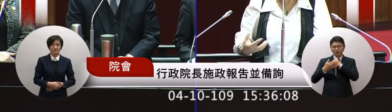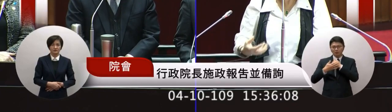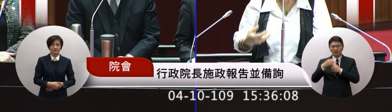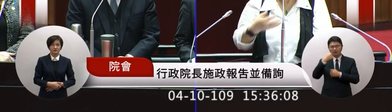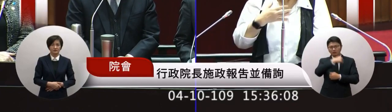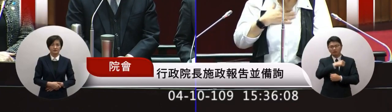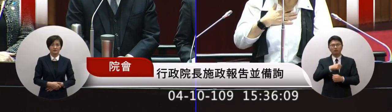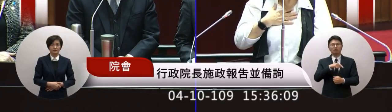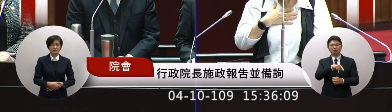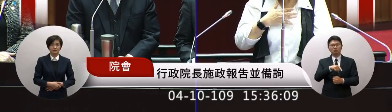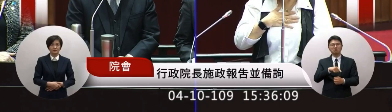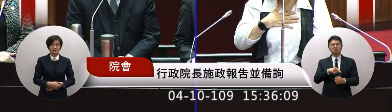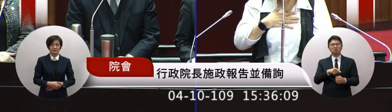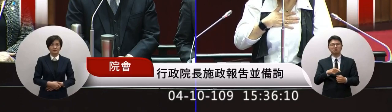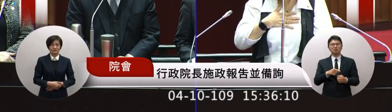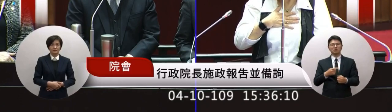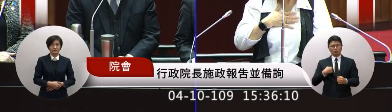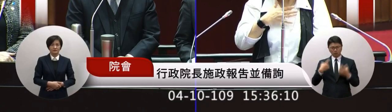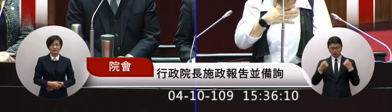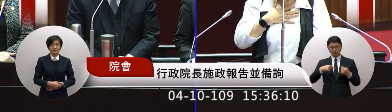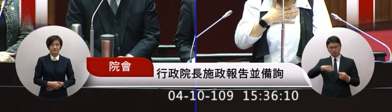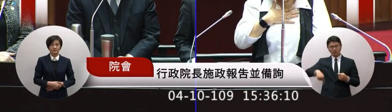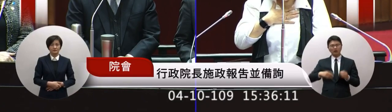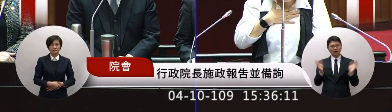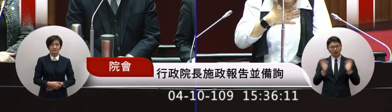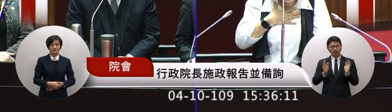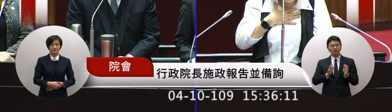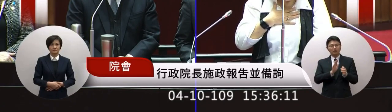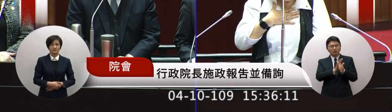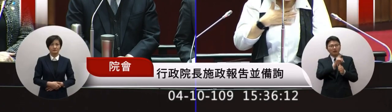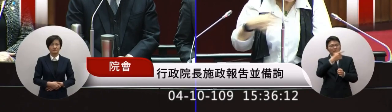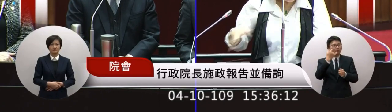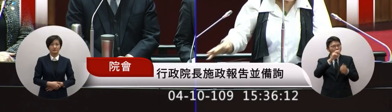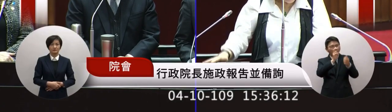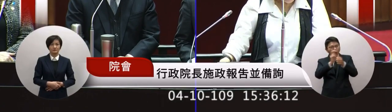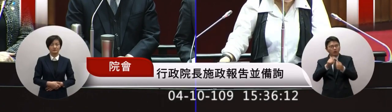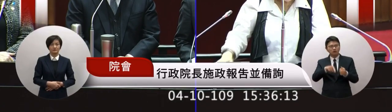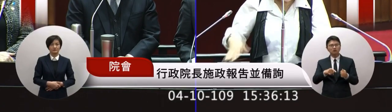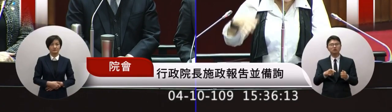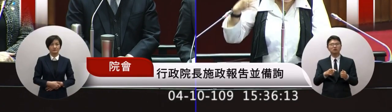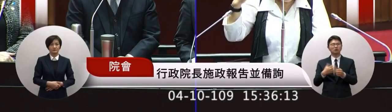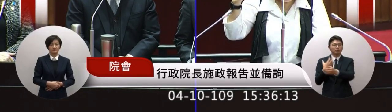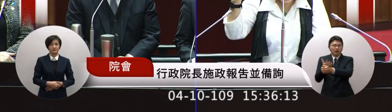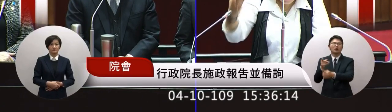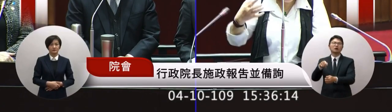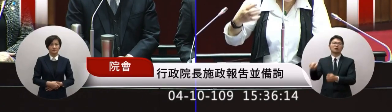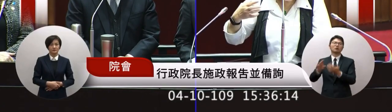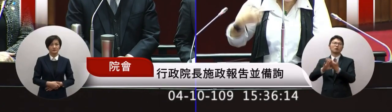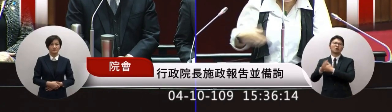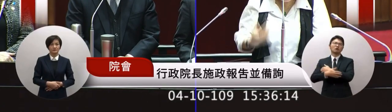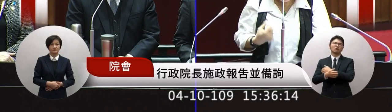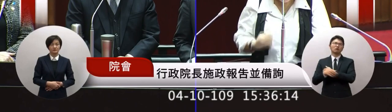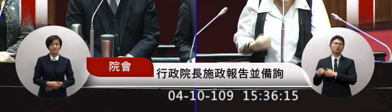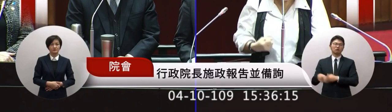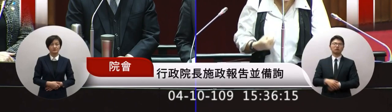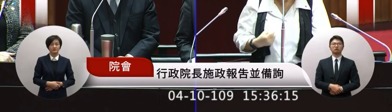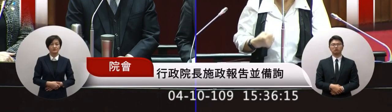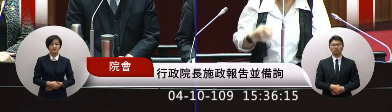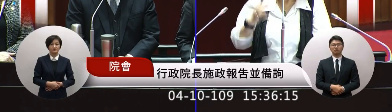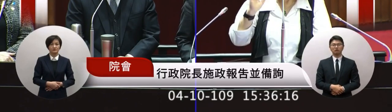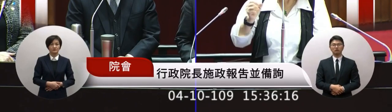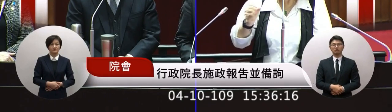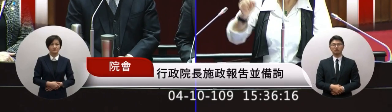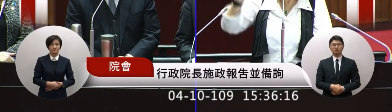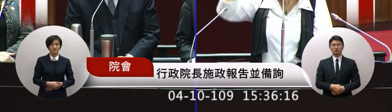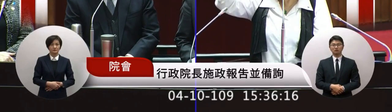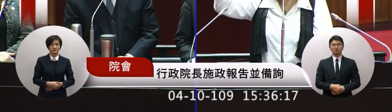了很多我们做人子女的哈的一些责任哈。那但是我们又看到了